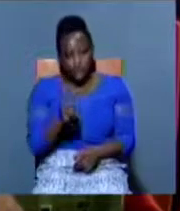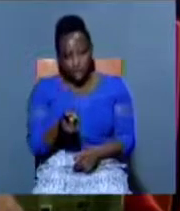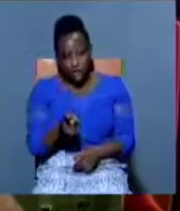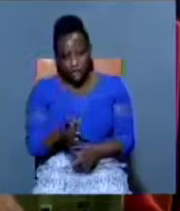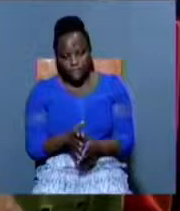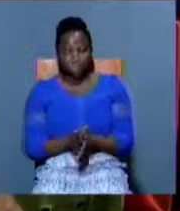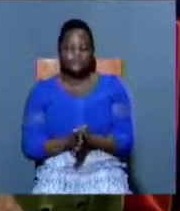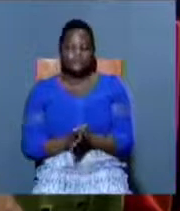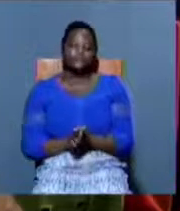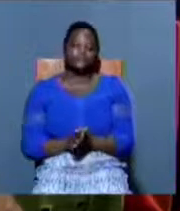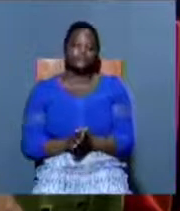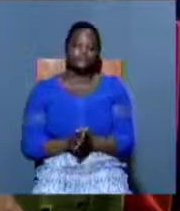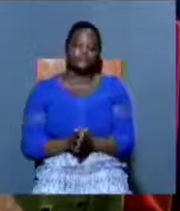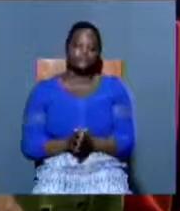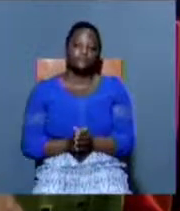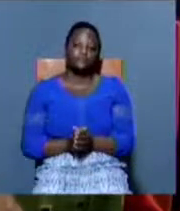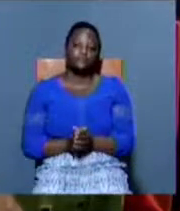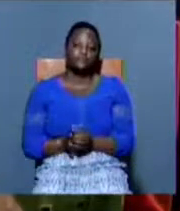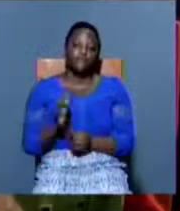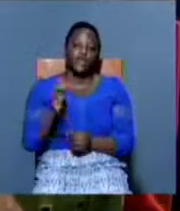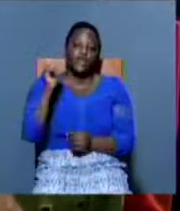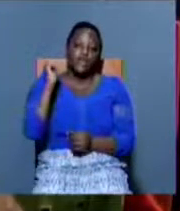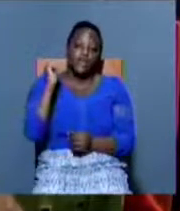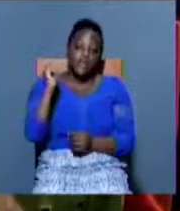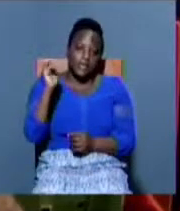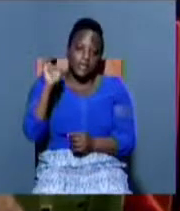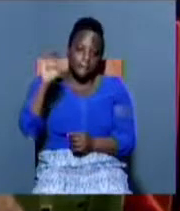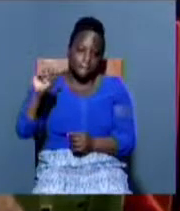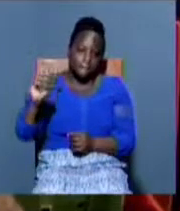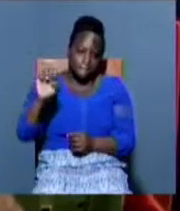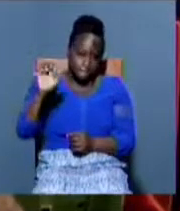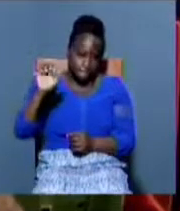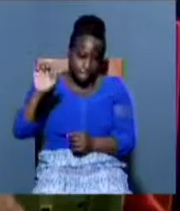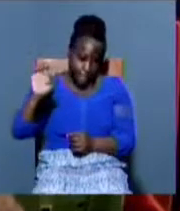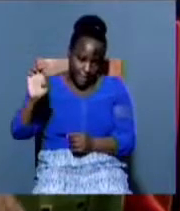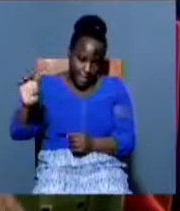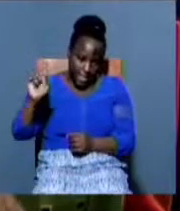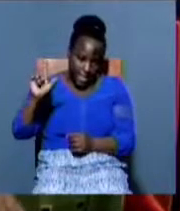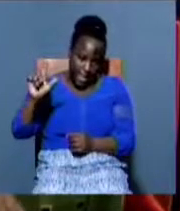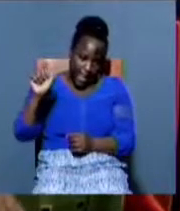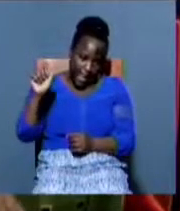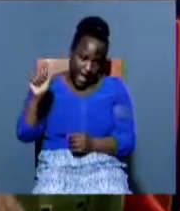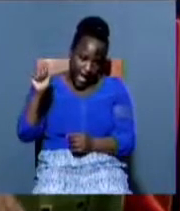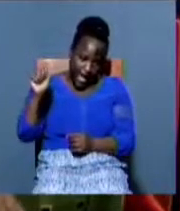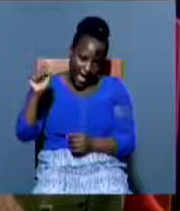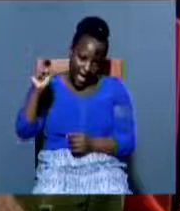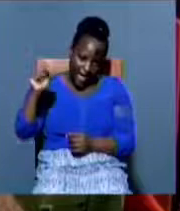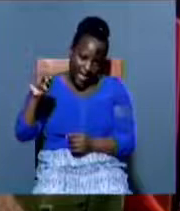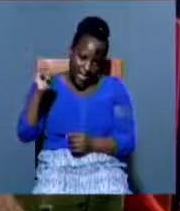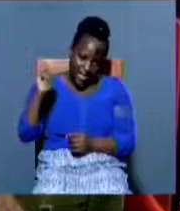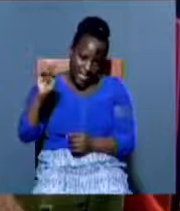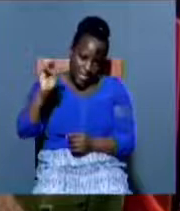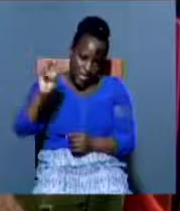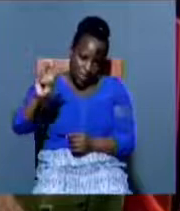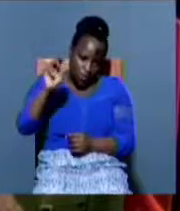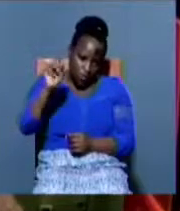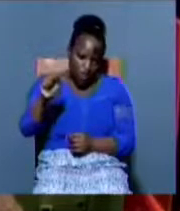Nakubaliana na wengi kwamba ni hii ardhi tunaolima, lakini nisikilize uelewe. Ardhi imelaaniwa, maana yake